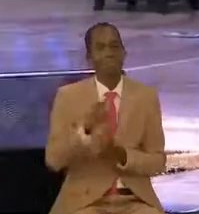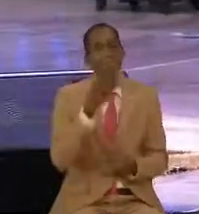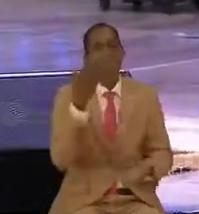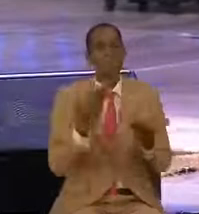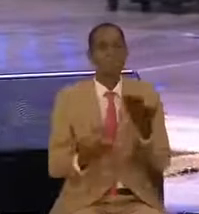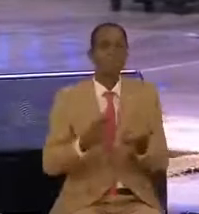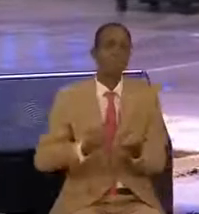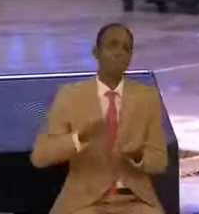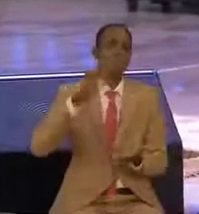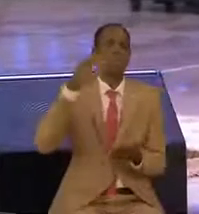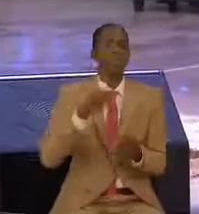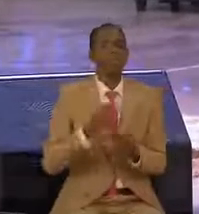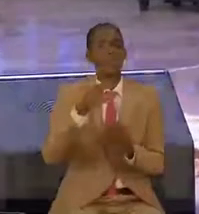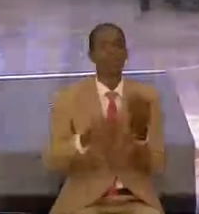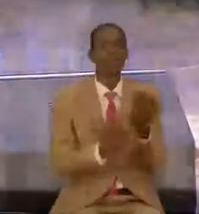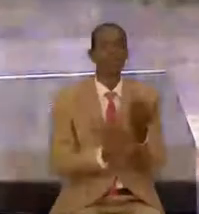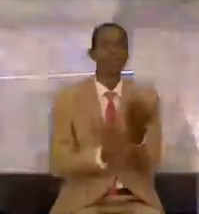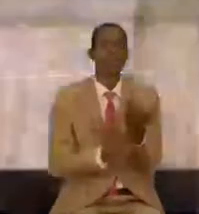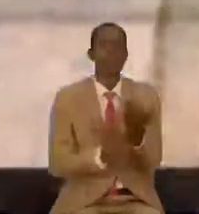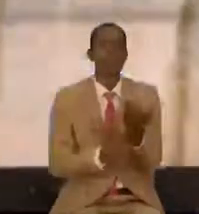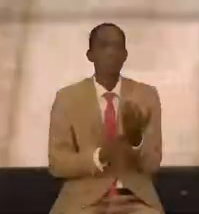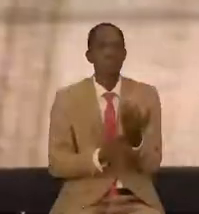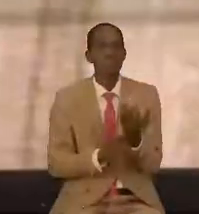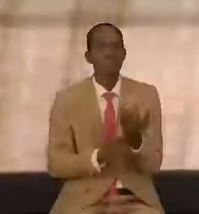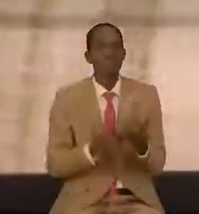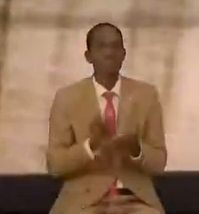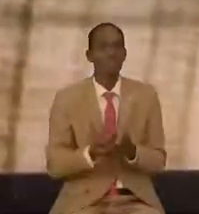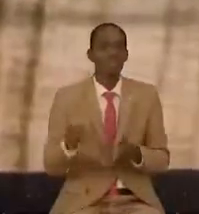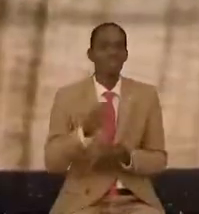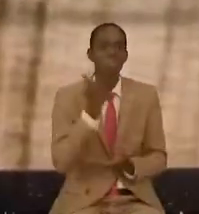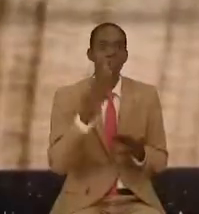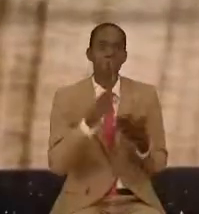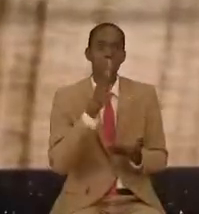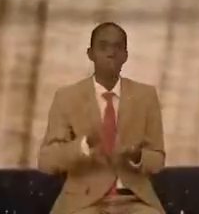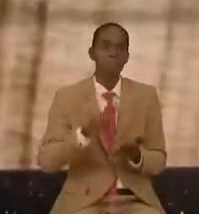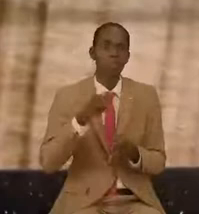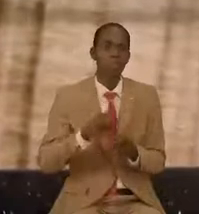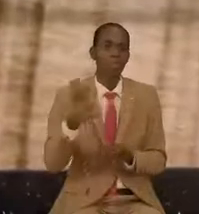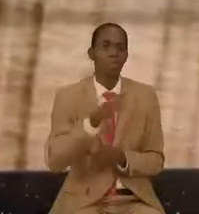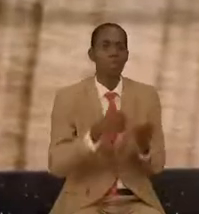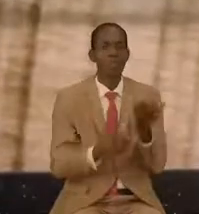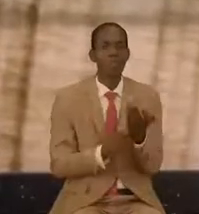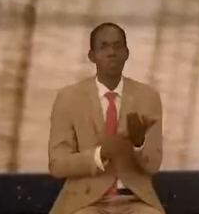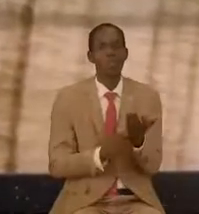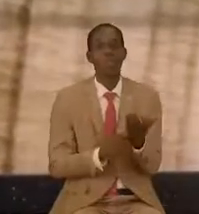pour se glorifier dans votre chair. Pour se glorifier dans votre chair. Ils ne se glorifient pas en